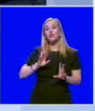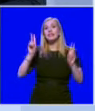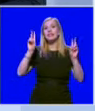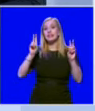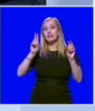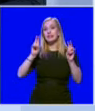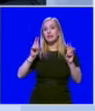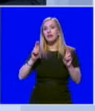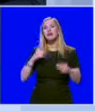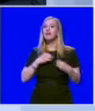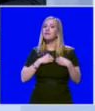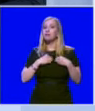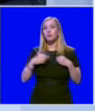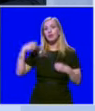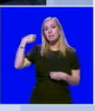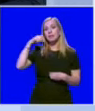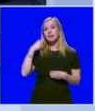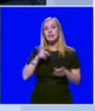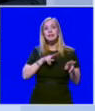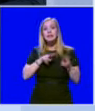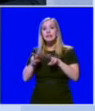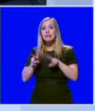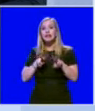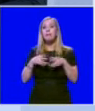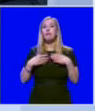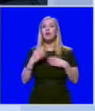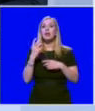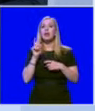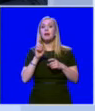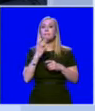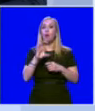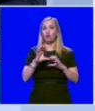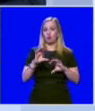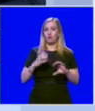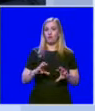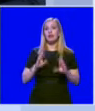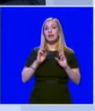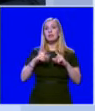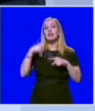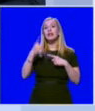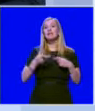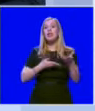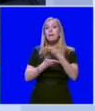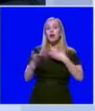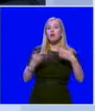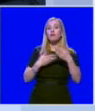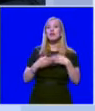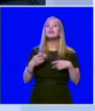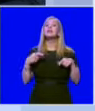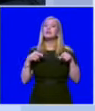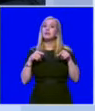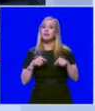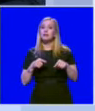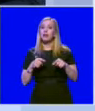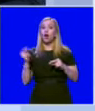Да, разчитам, че президента следи всеки мой пост и се надявам на следващите преговори за консултации да получим нов анализ